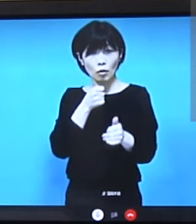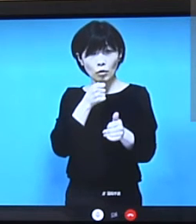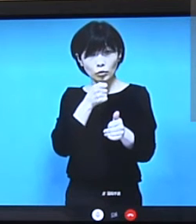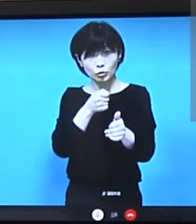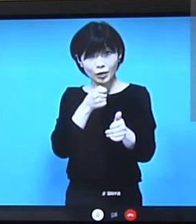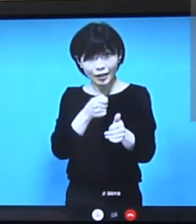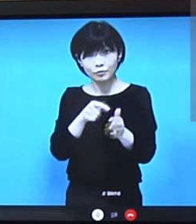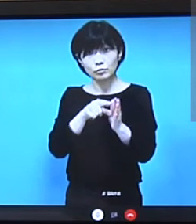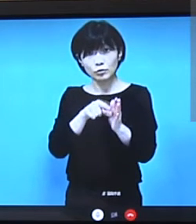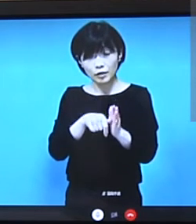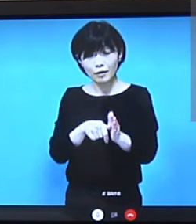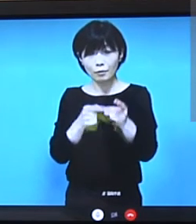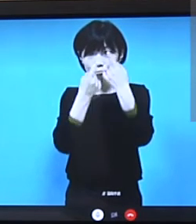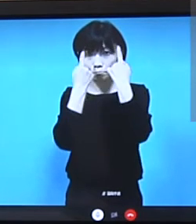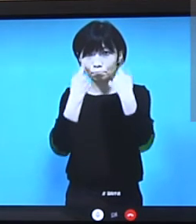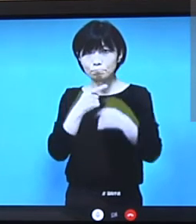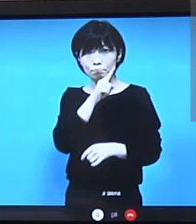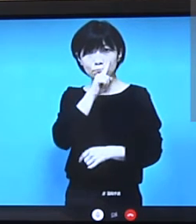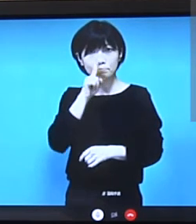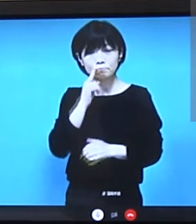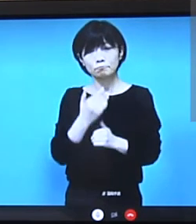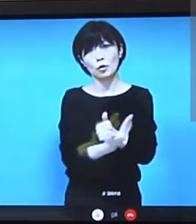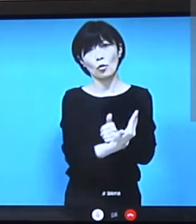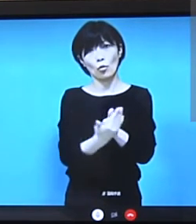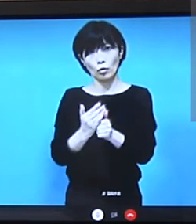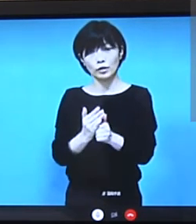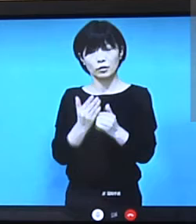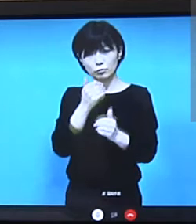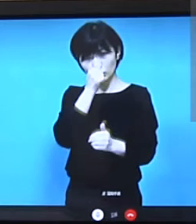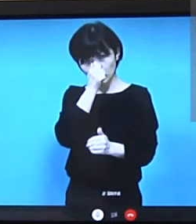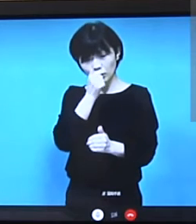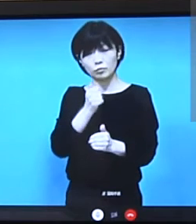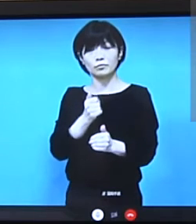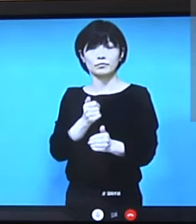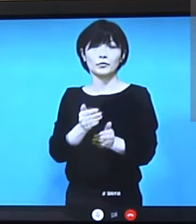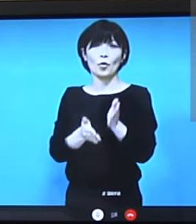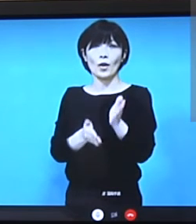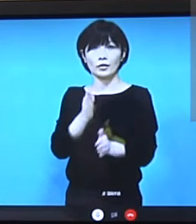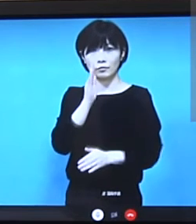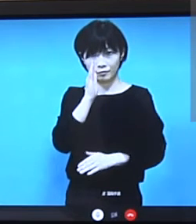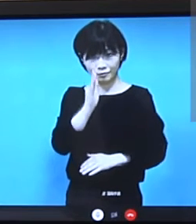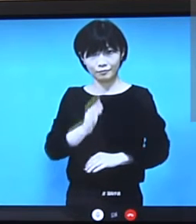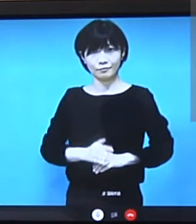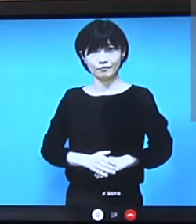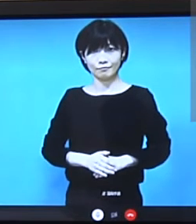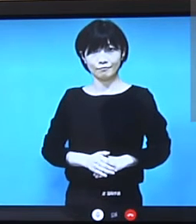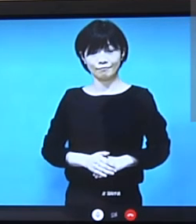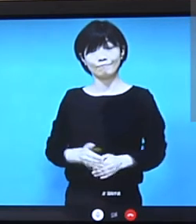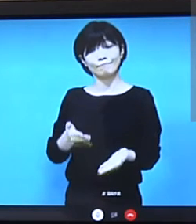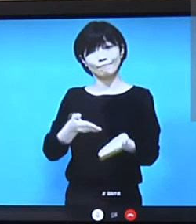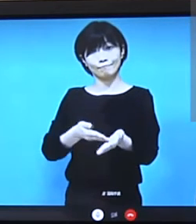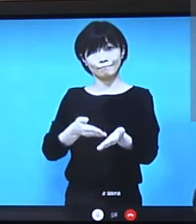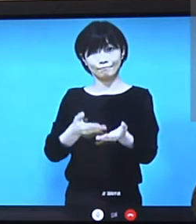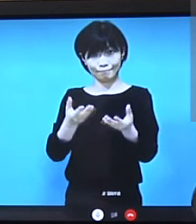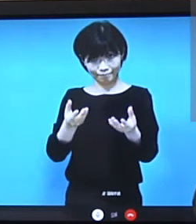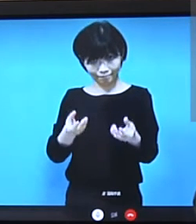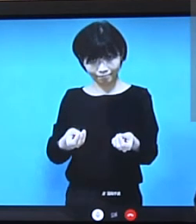のプライバシーの保護について十分なご配慮をお願いいたします。私の方からは以上になります。